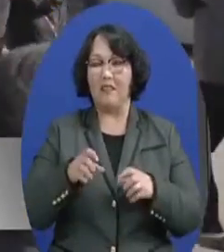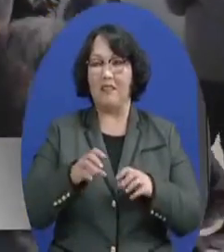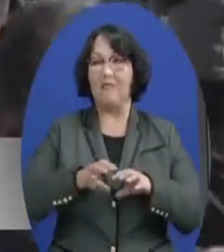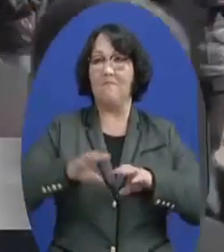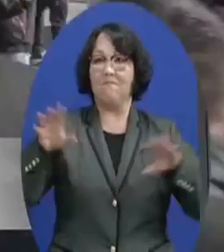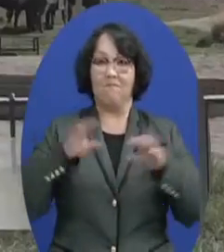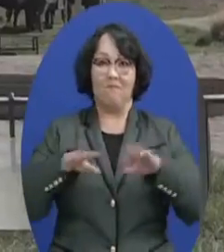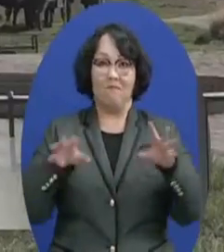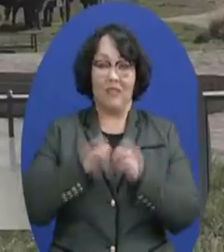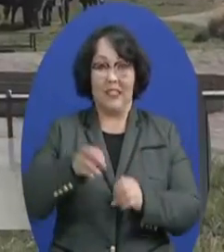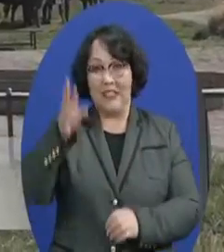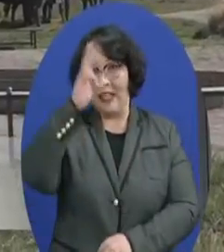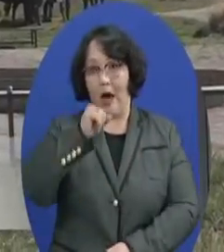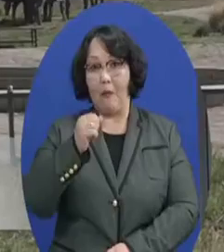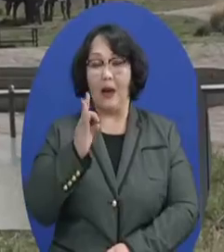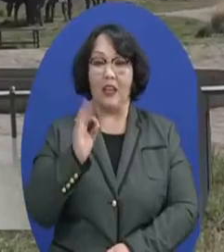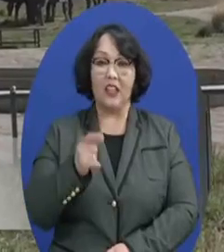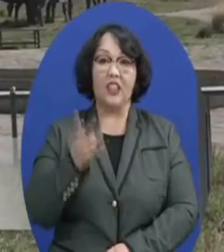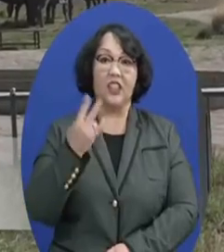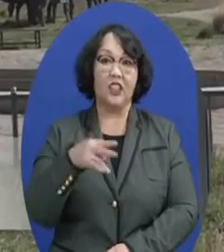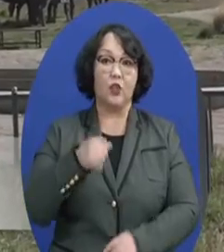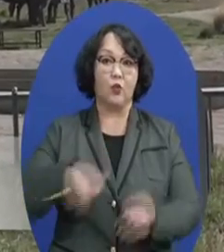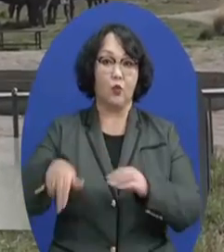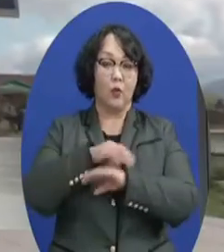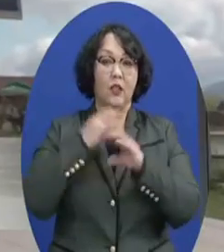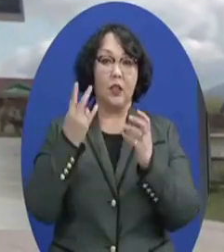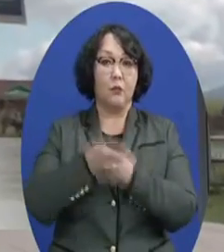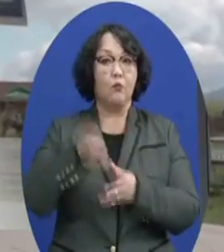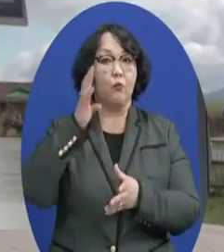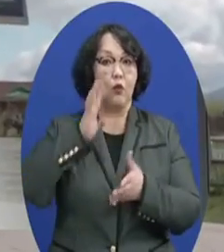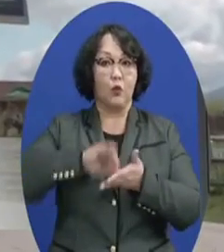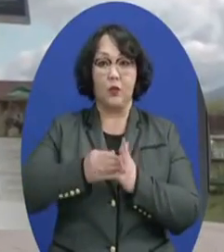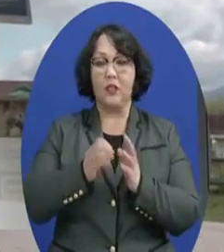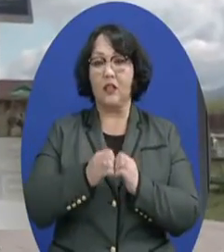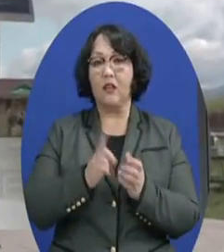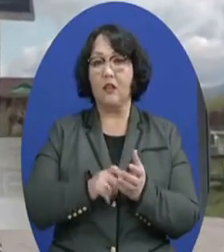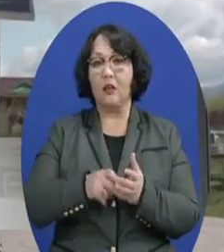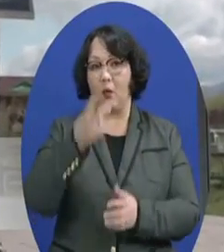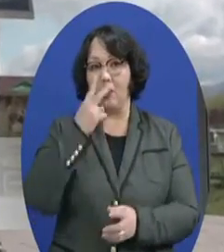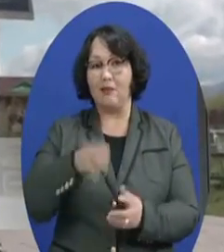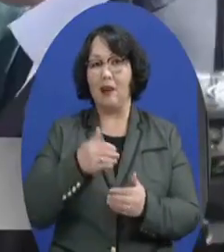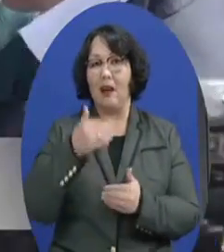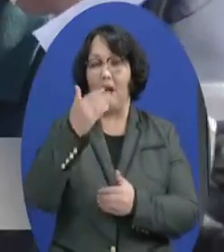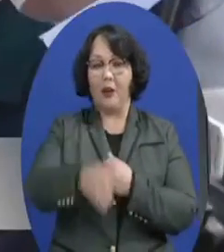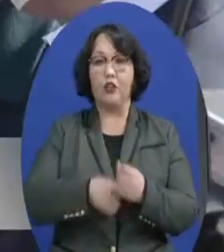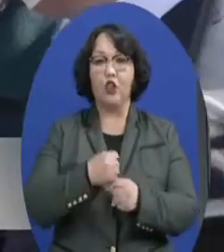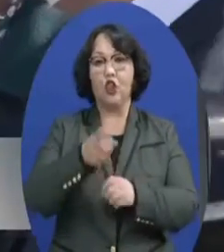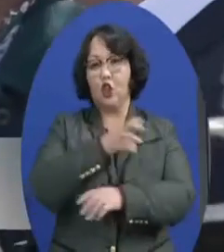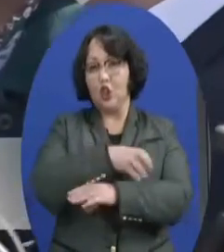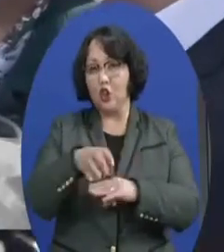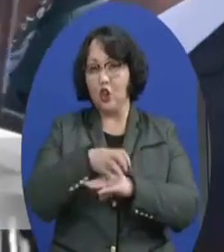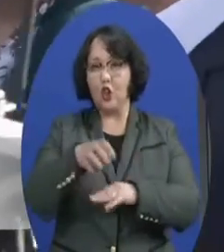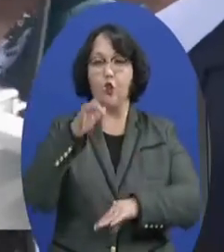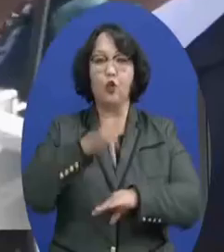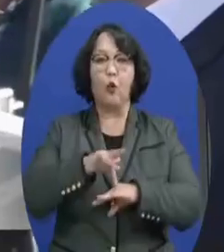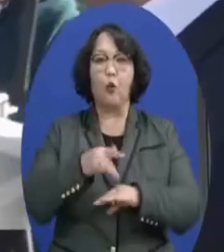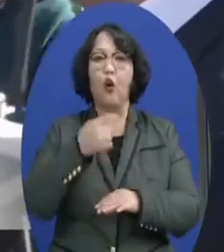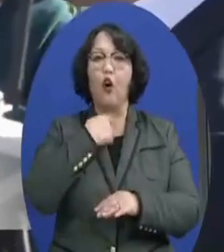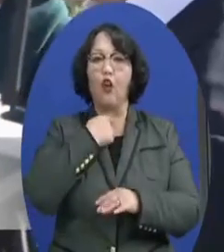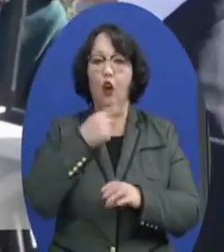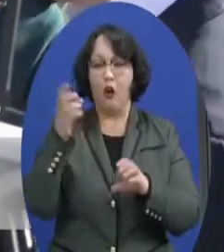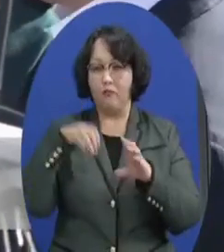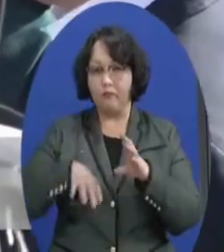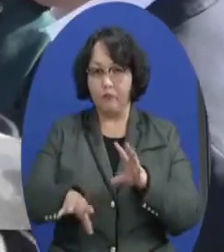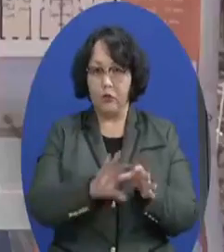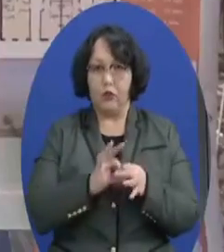төвжирлийг бууруулахын тухайд яам агентлаг нийслэл дүүрэг нэгдмэл бодлоготой байх хэрэгтэй гэсэн. Ирэх жилүүдэд гэр хорооллыг төвийн шугам сүлжээнд холбосон,